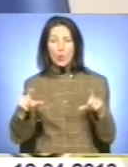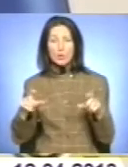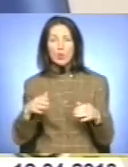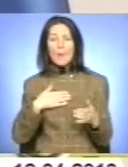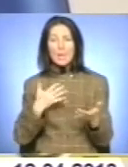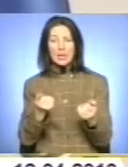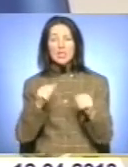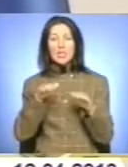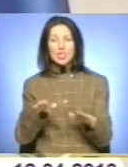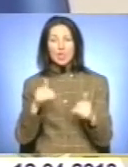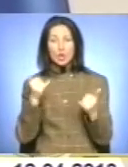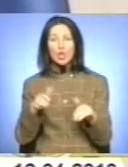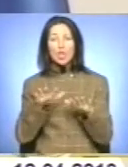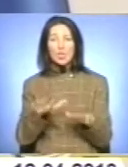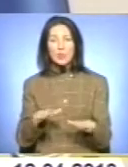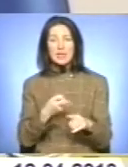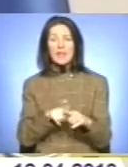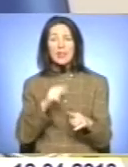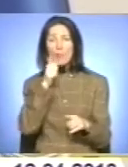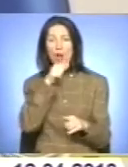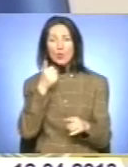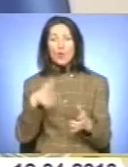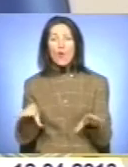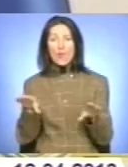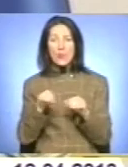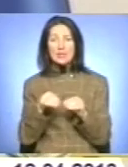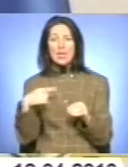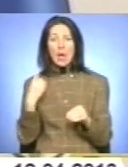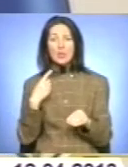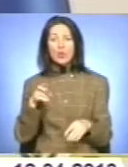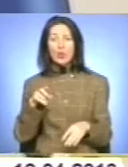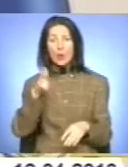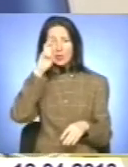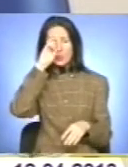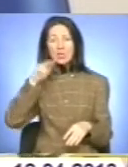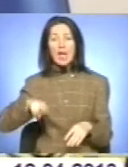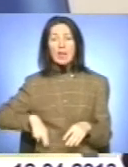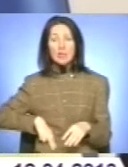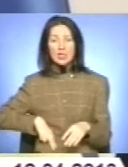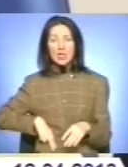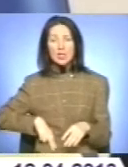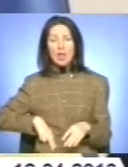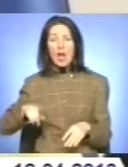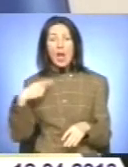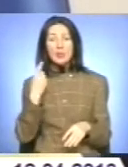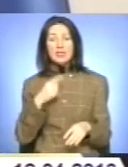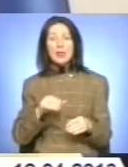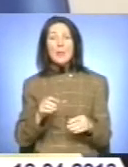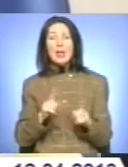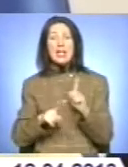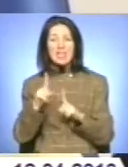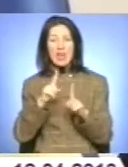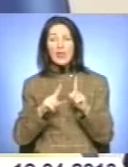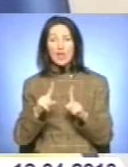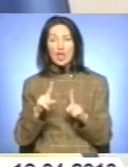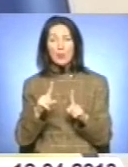о тому, що ми в цьому році, от в місці з обласною державною адміністрацією, обласним советом